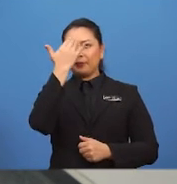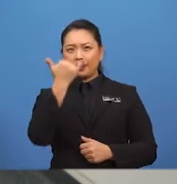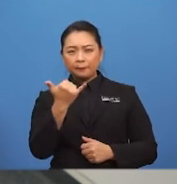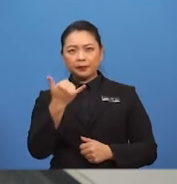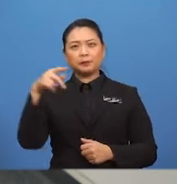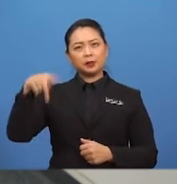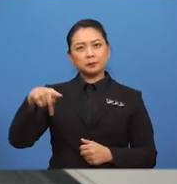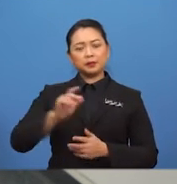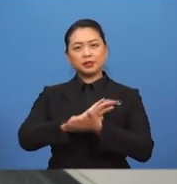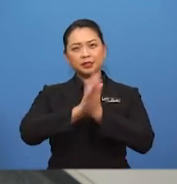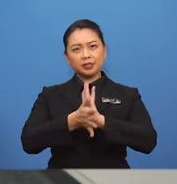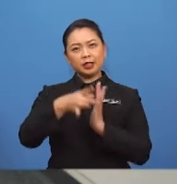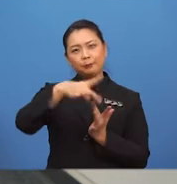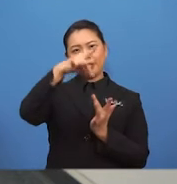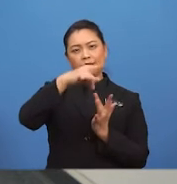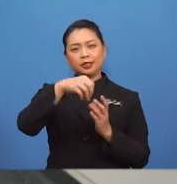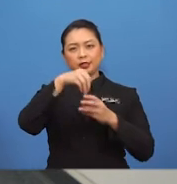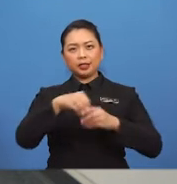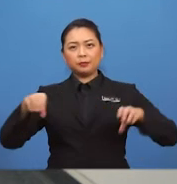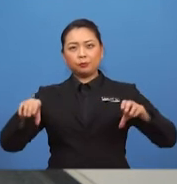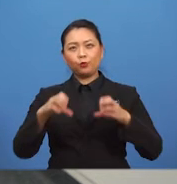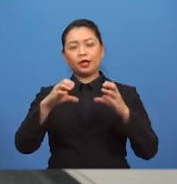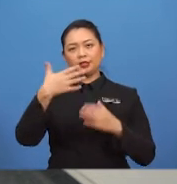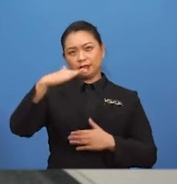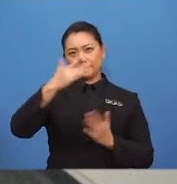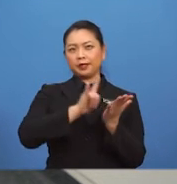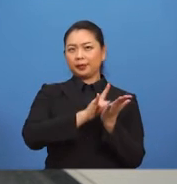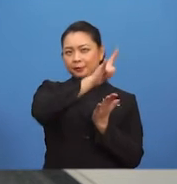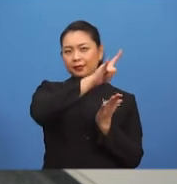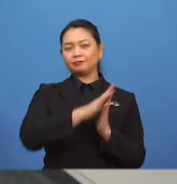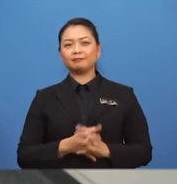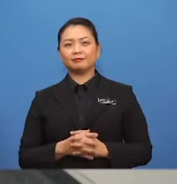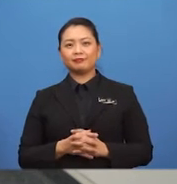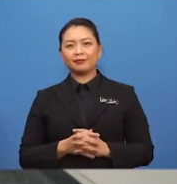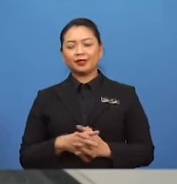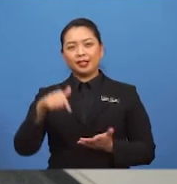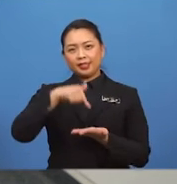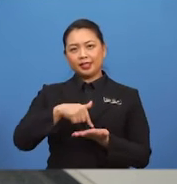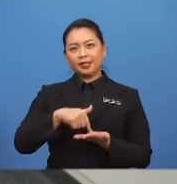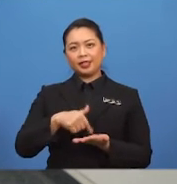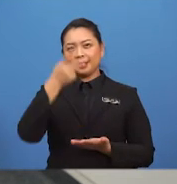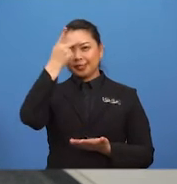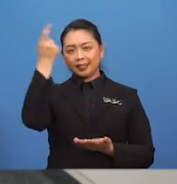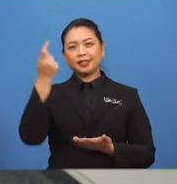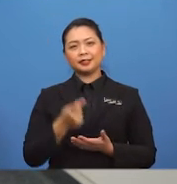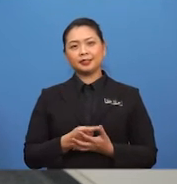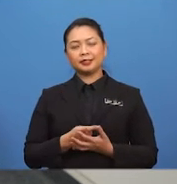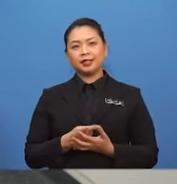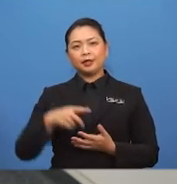Mengapakah perspek menjadi pilihan dalam pembuatan tingkap kapal terbang? Ini adalah